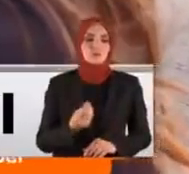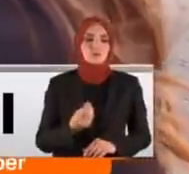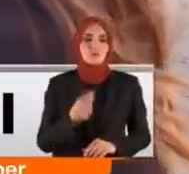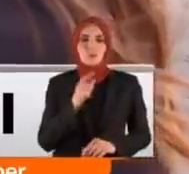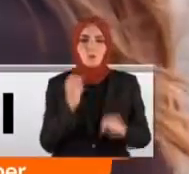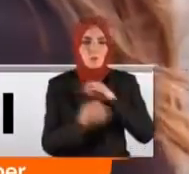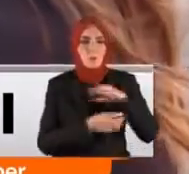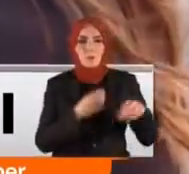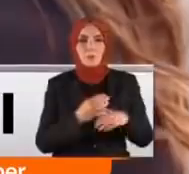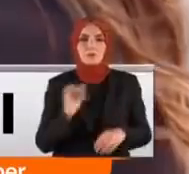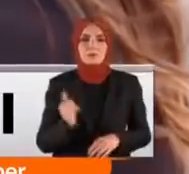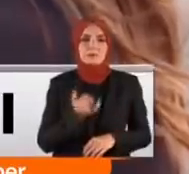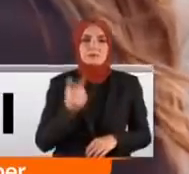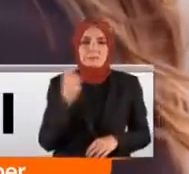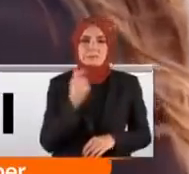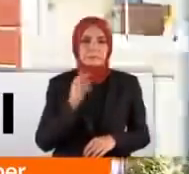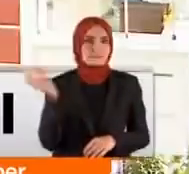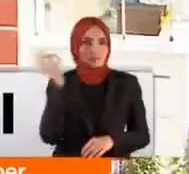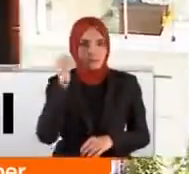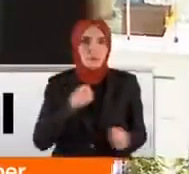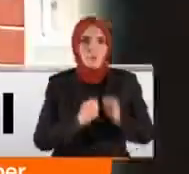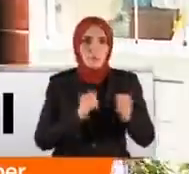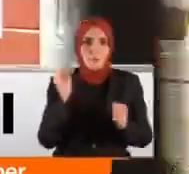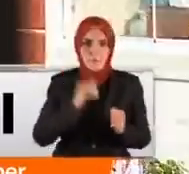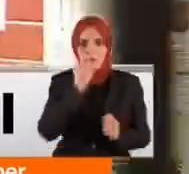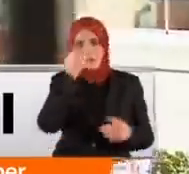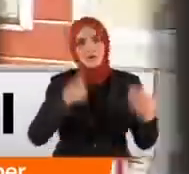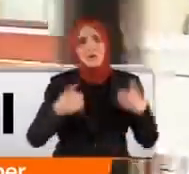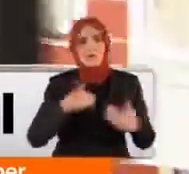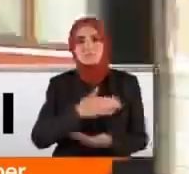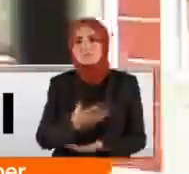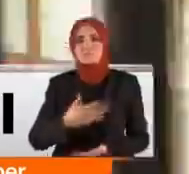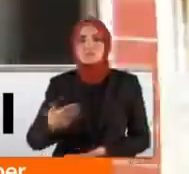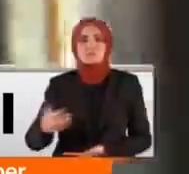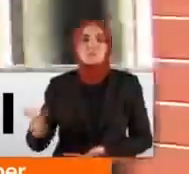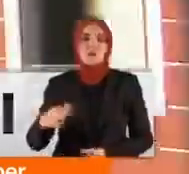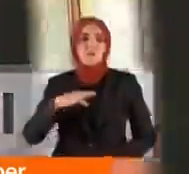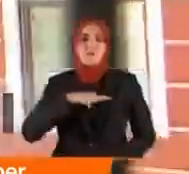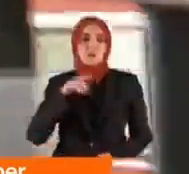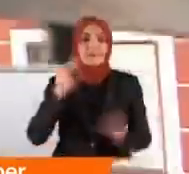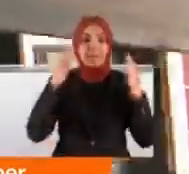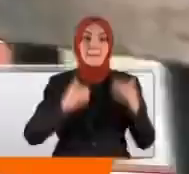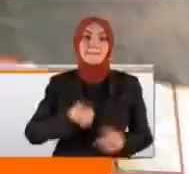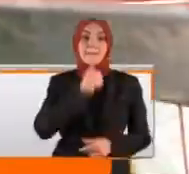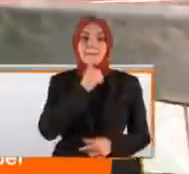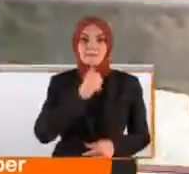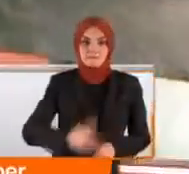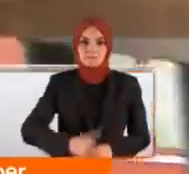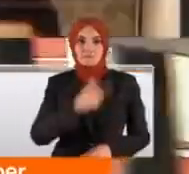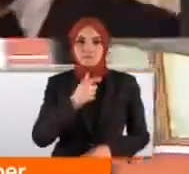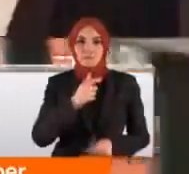silah sesleri falan, koştuk gittik, yaralılar yerdeydi. Gelinin babası Mürsel Ağrı eline silahı alıp dehşet saçtı.